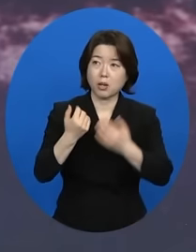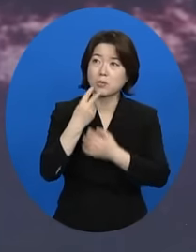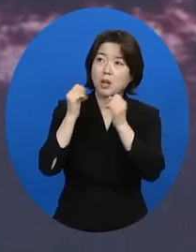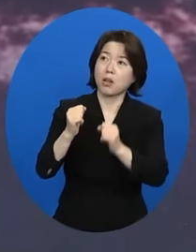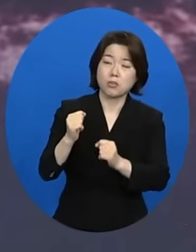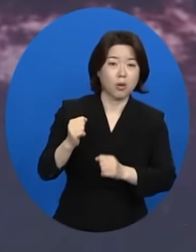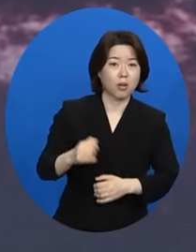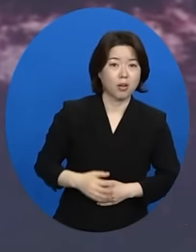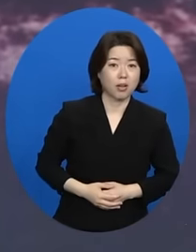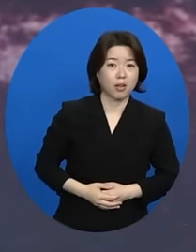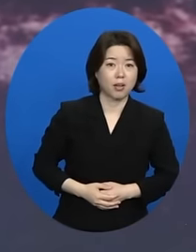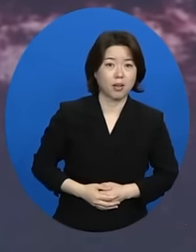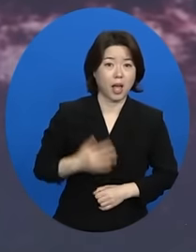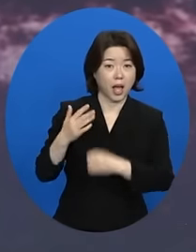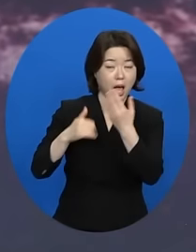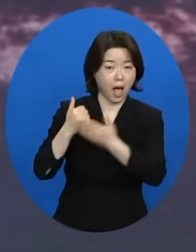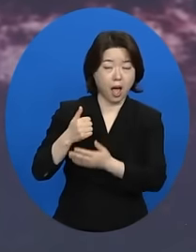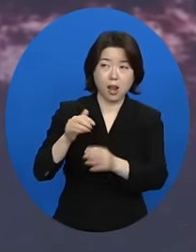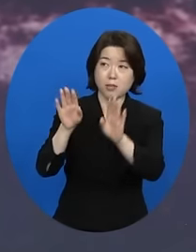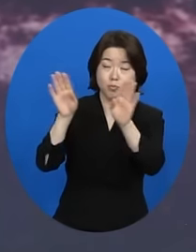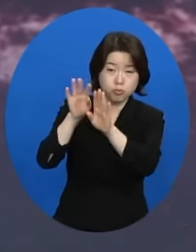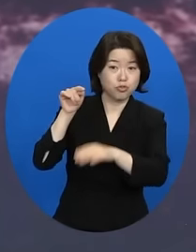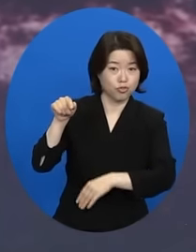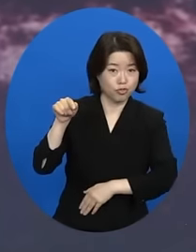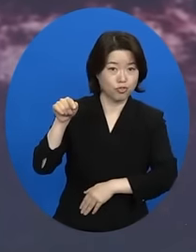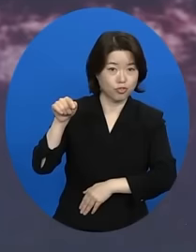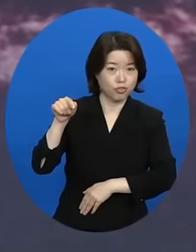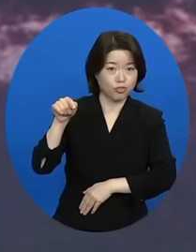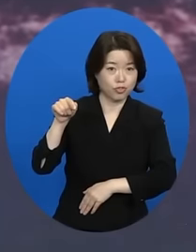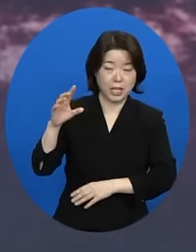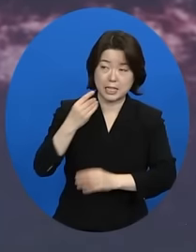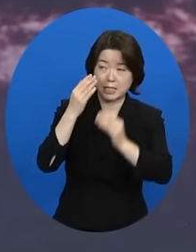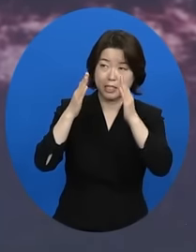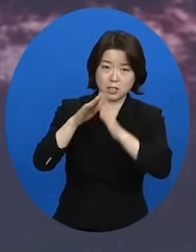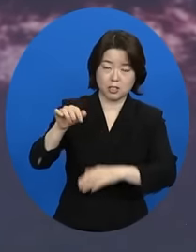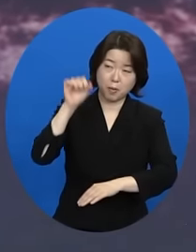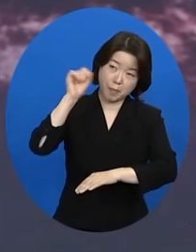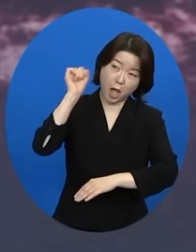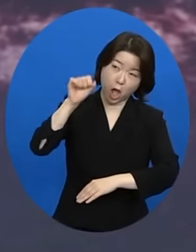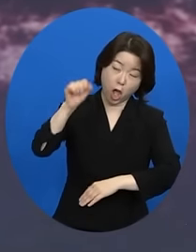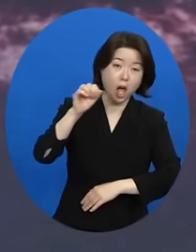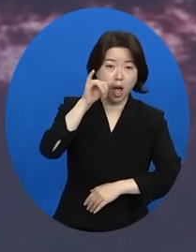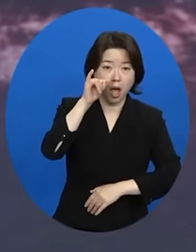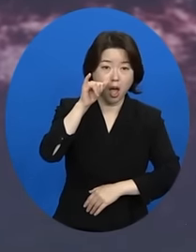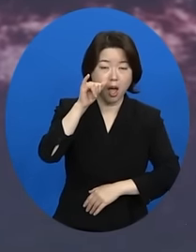살아계시구나. 하나님의 문, 그 성전 문을 베델을 막 두드렸다는 거예요.